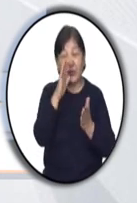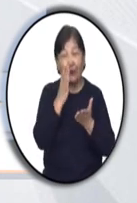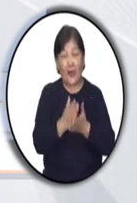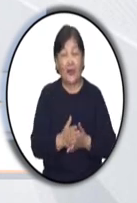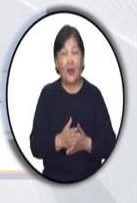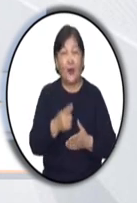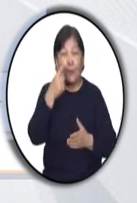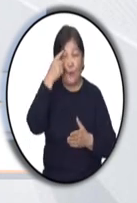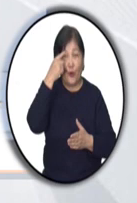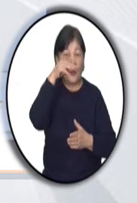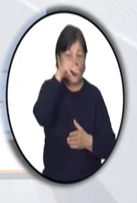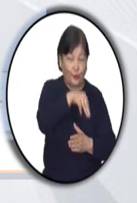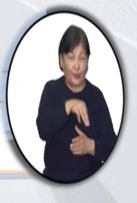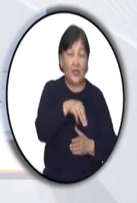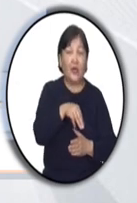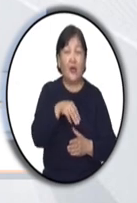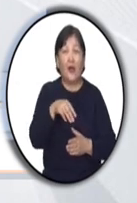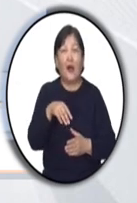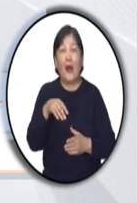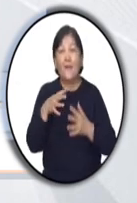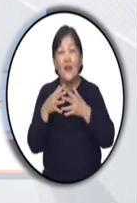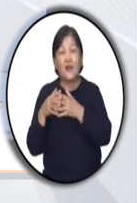улсын төгрөгний ам долларын харьцах одоо ханш бол